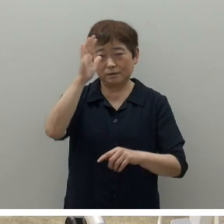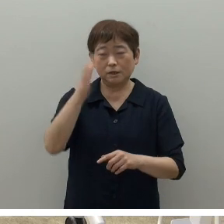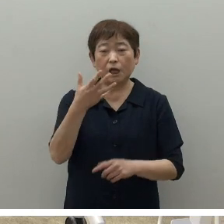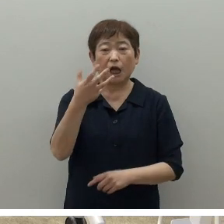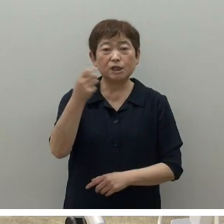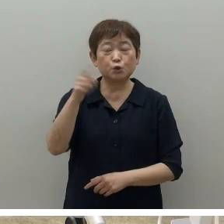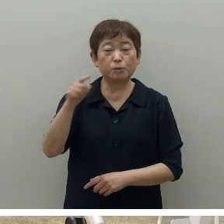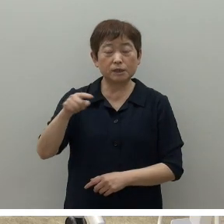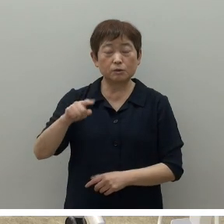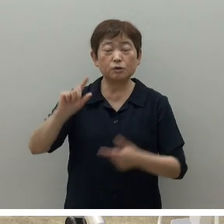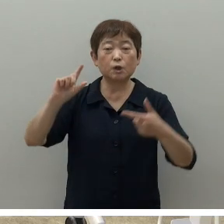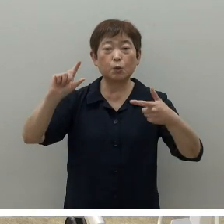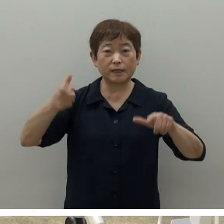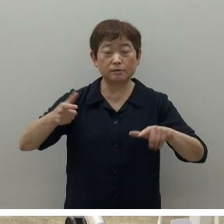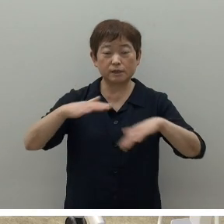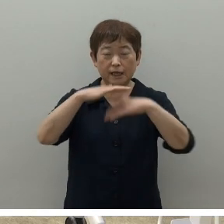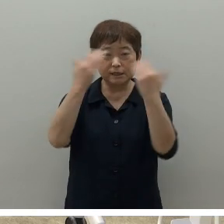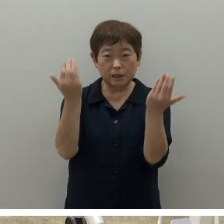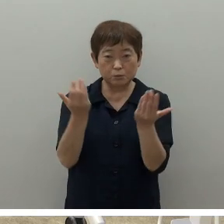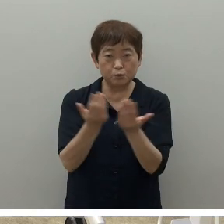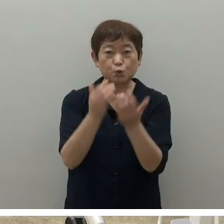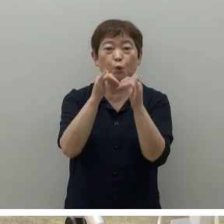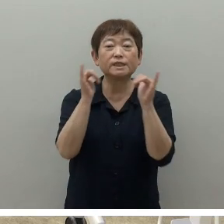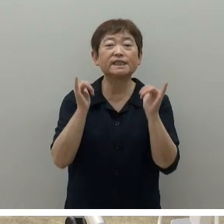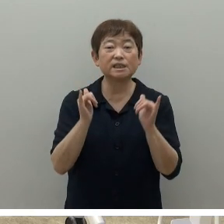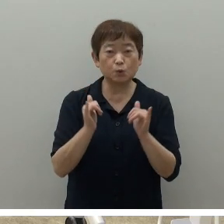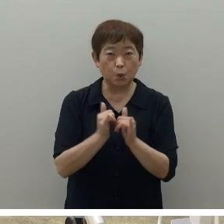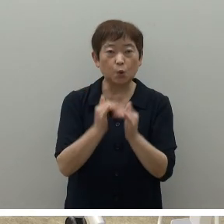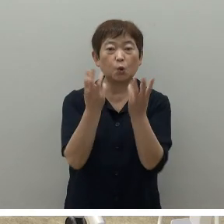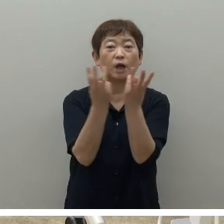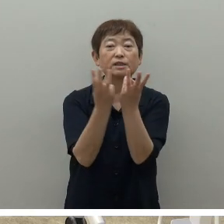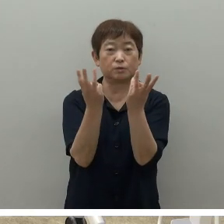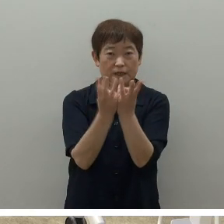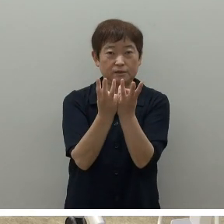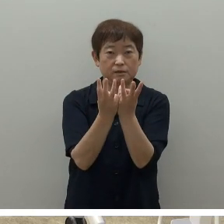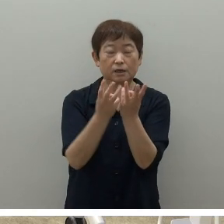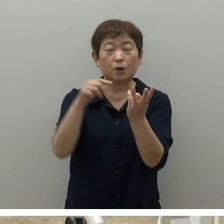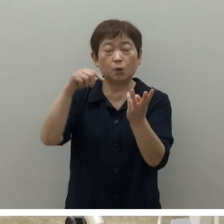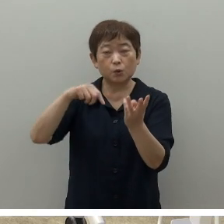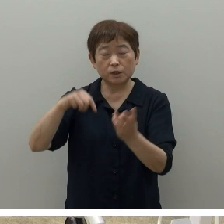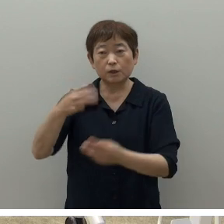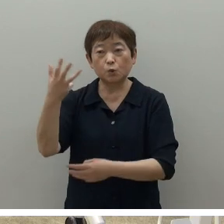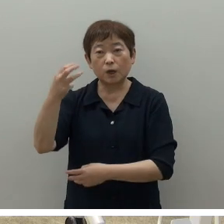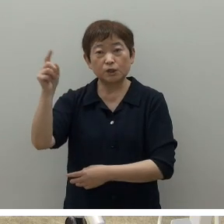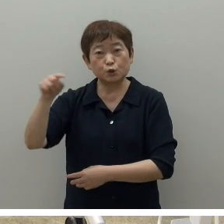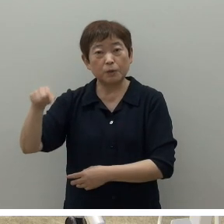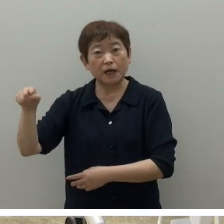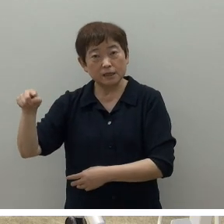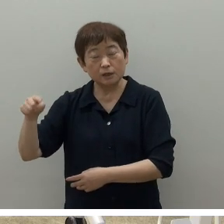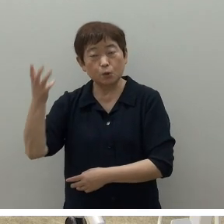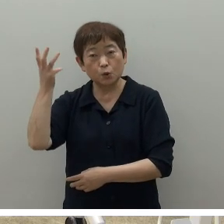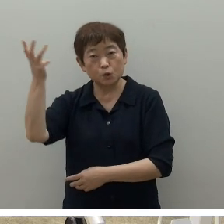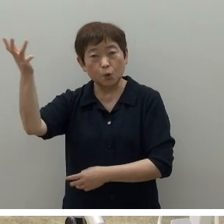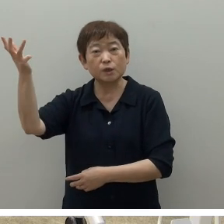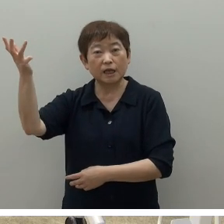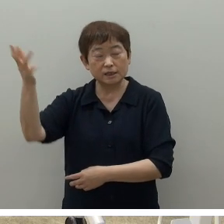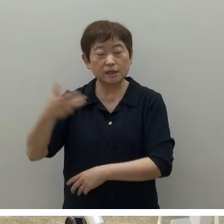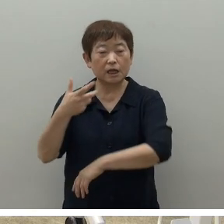ではない。じゃあこれのうちの8割ってことです が全体として受けてく、あ、接種されるだろうと考えています